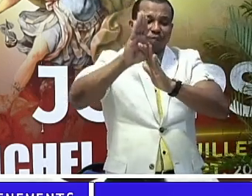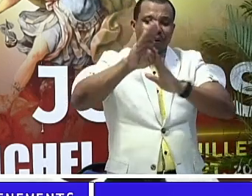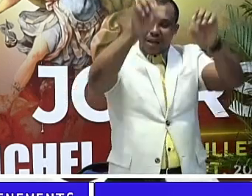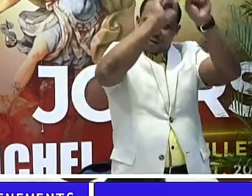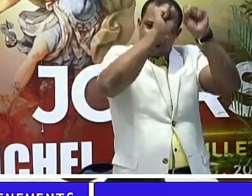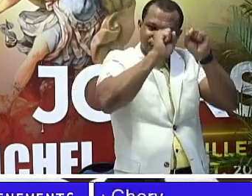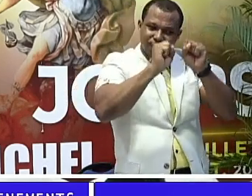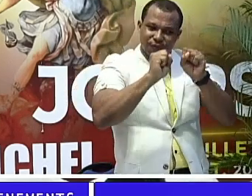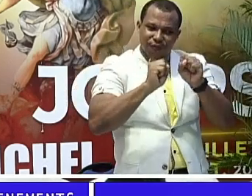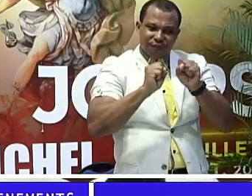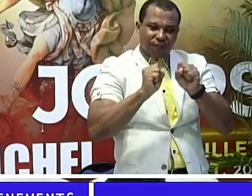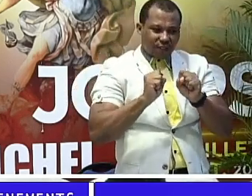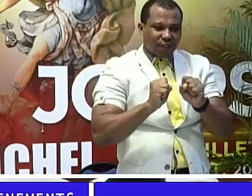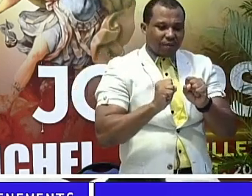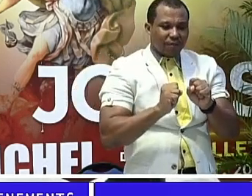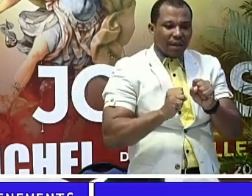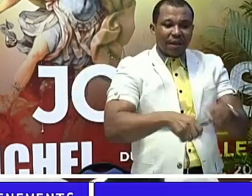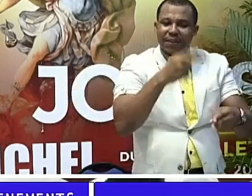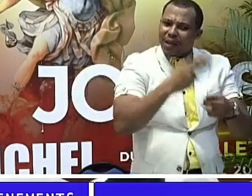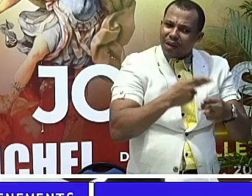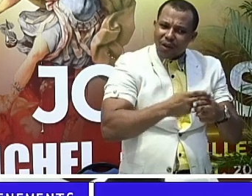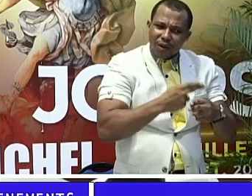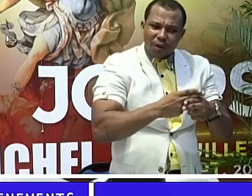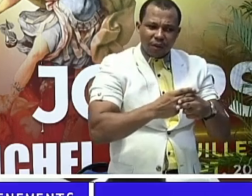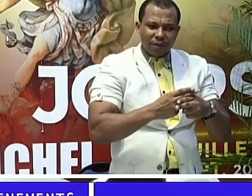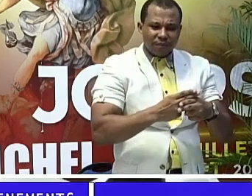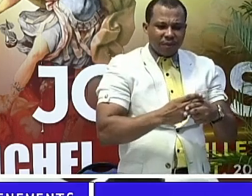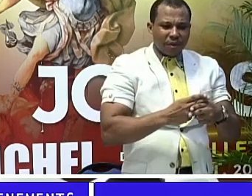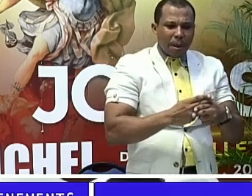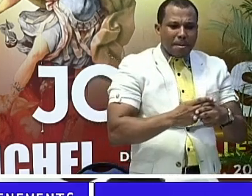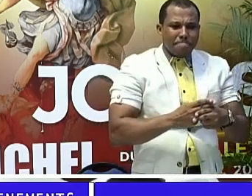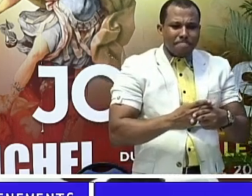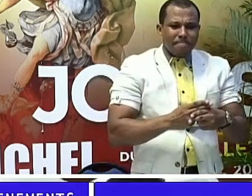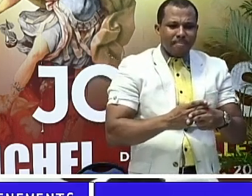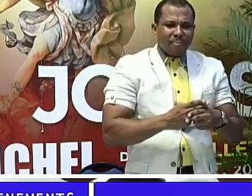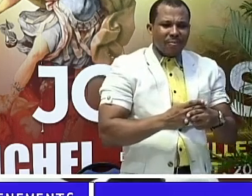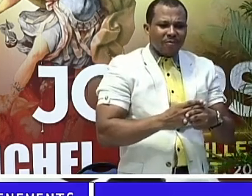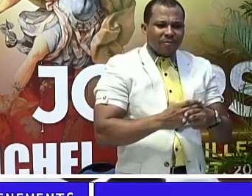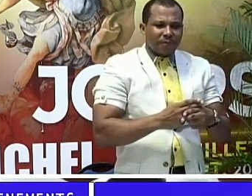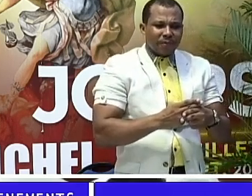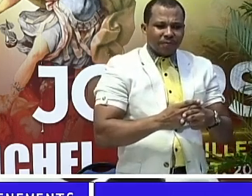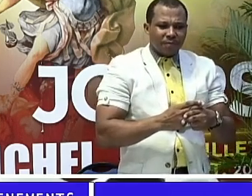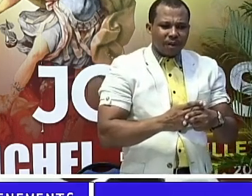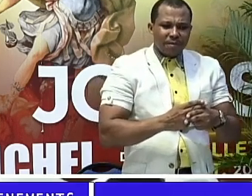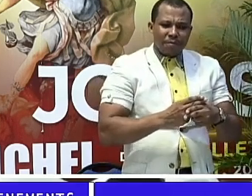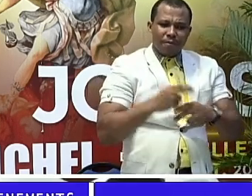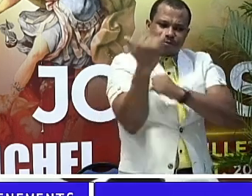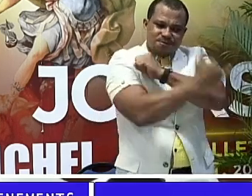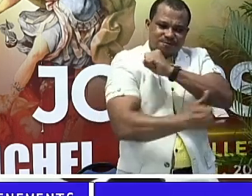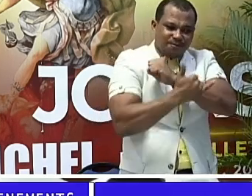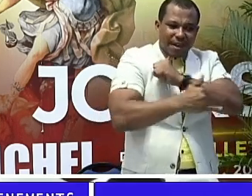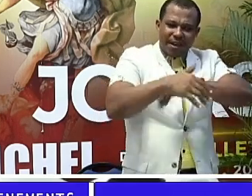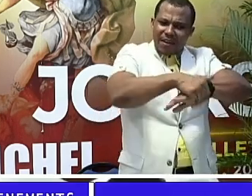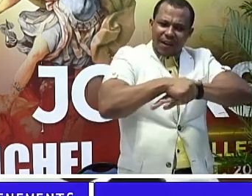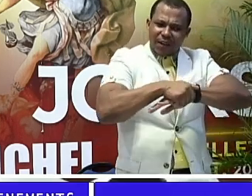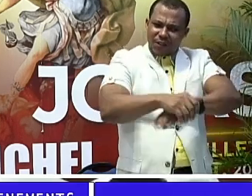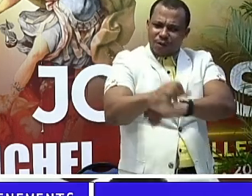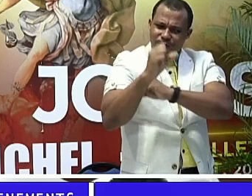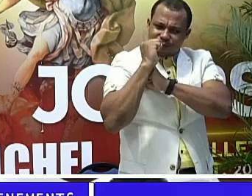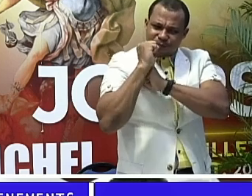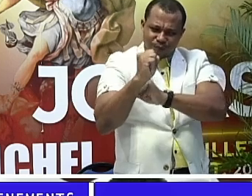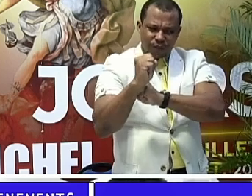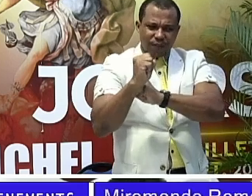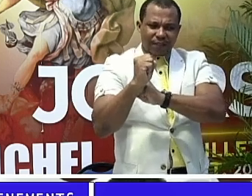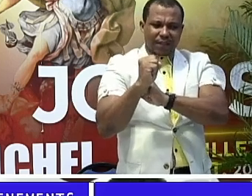il y aurait le Commonwealth. Commonwealth là qui s'allie. C'est parce que l'Angleterre son puissance coloniale que